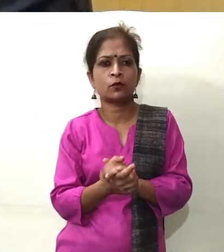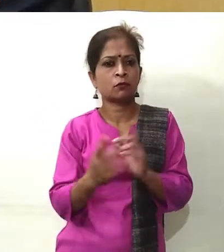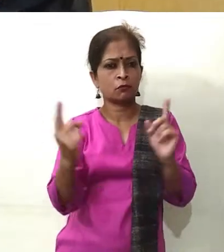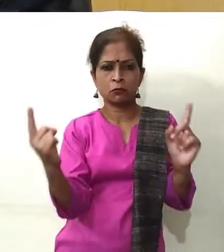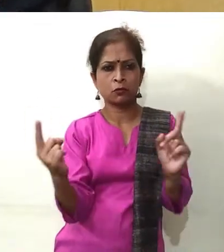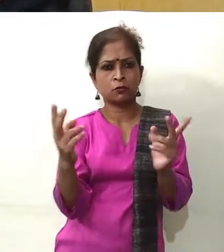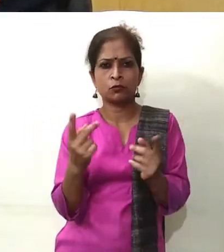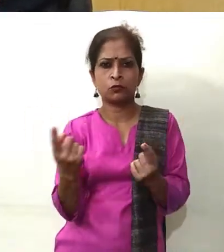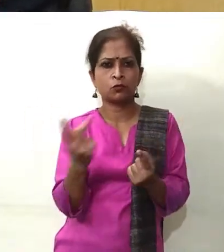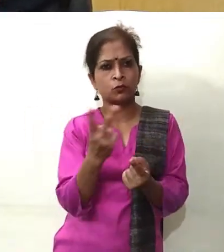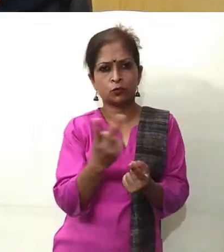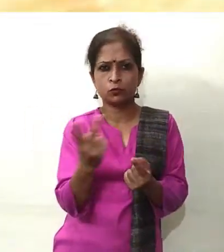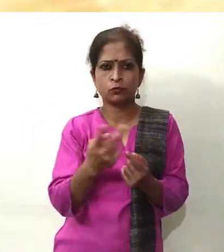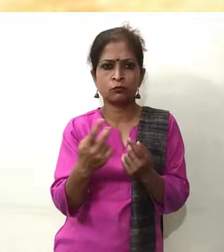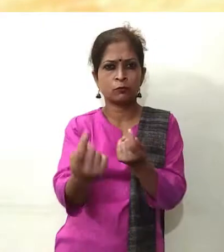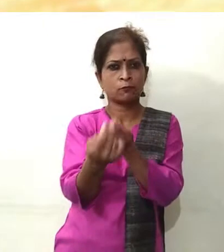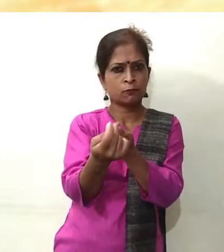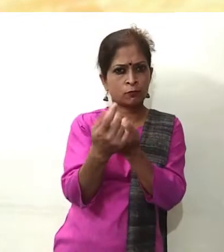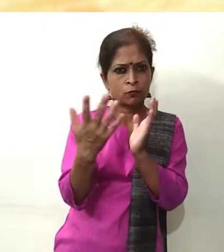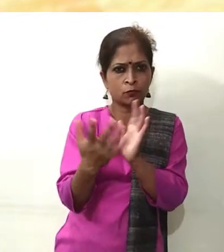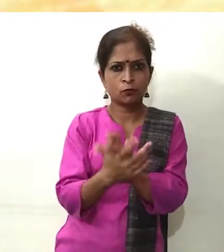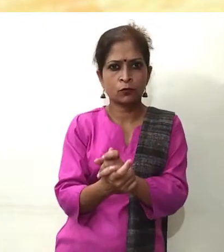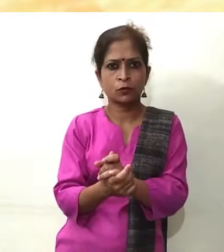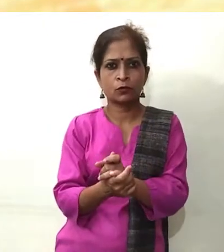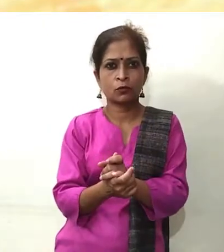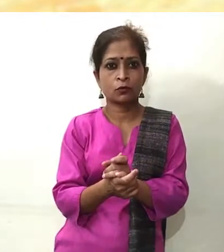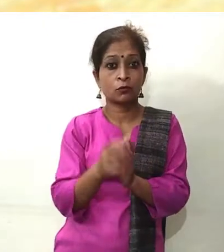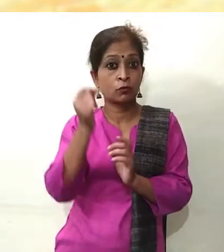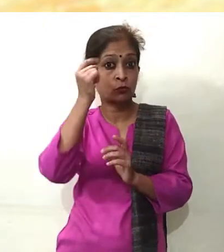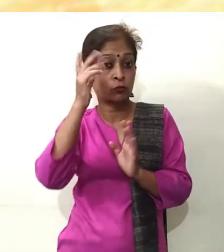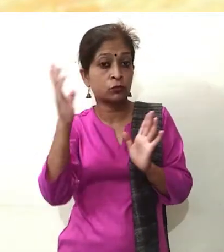सामने आमने सामने दोनों रथ हो गए, कृष्ण सामने हैं और इधर मद्र